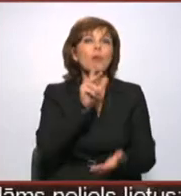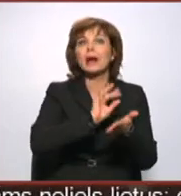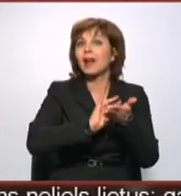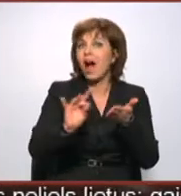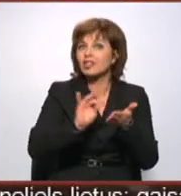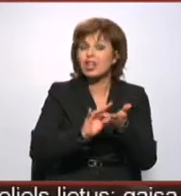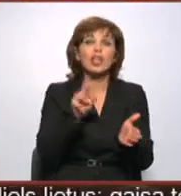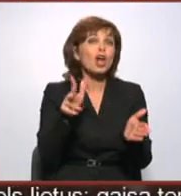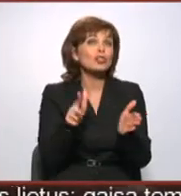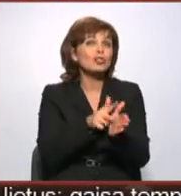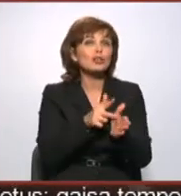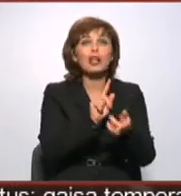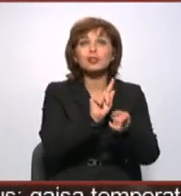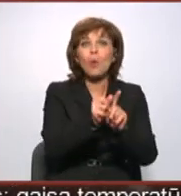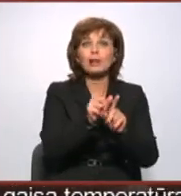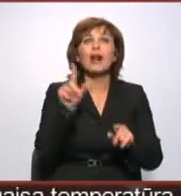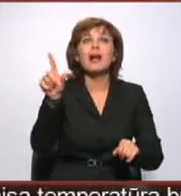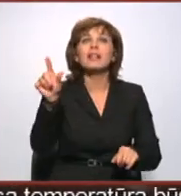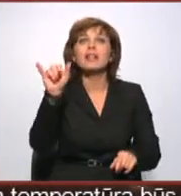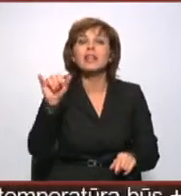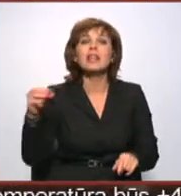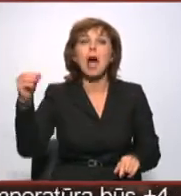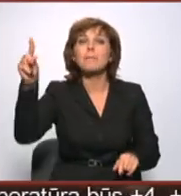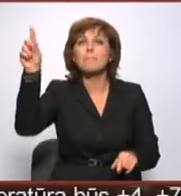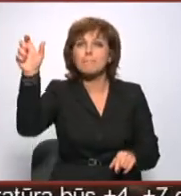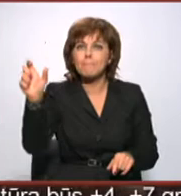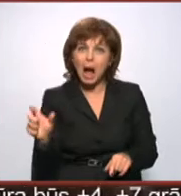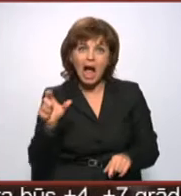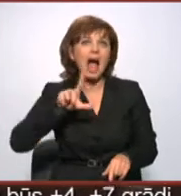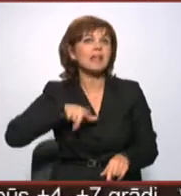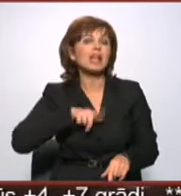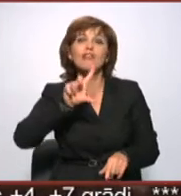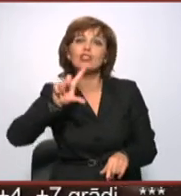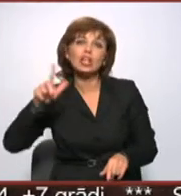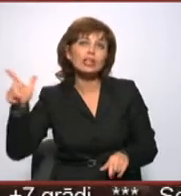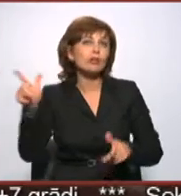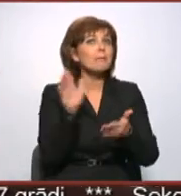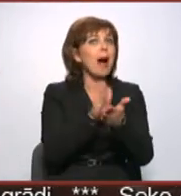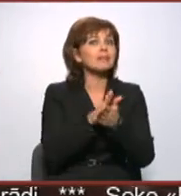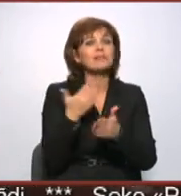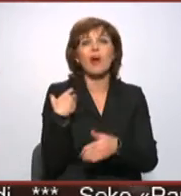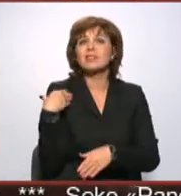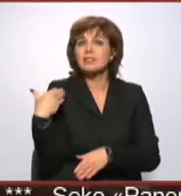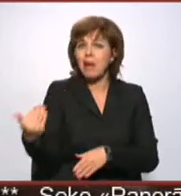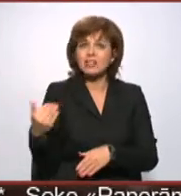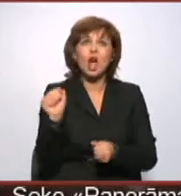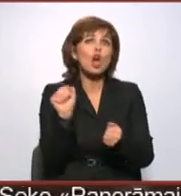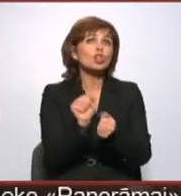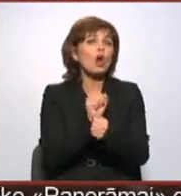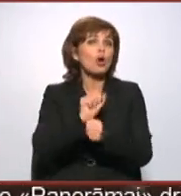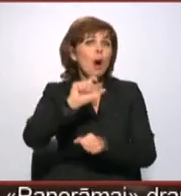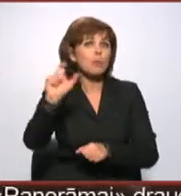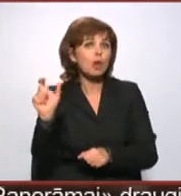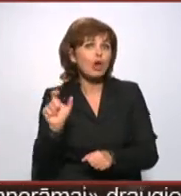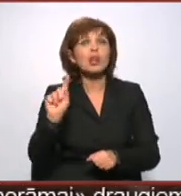Daugavpils rakstniece, žurnāliste un skolotāja Anita Liepa latviešu literatūrā pazīstama ar savu spēcīgo dokumentālo prozu.